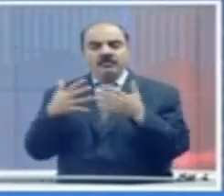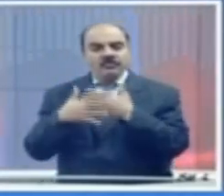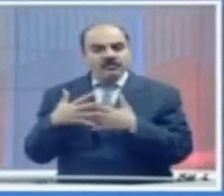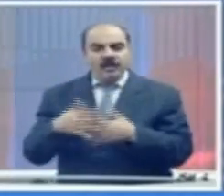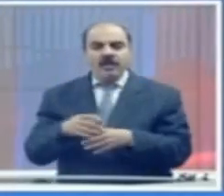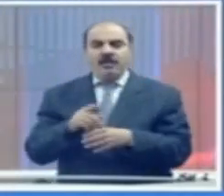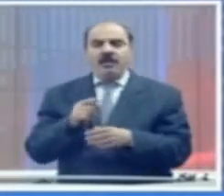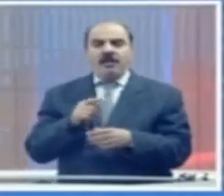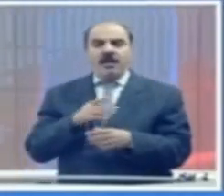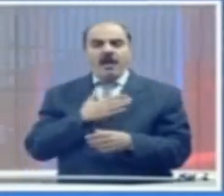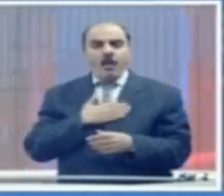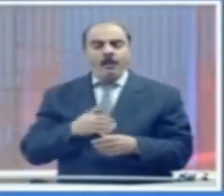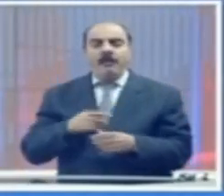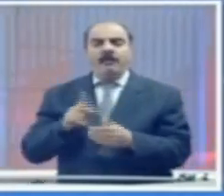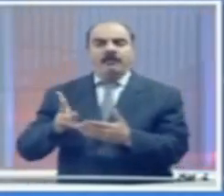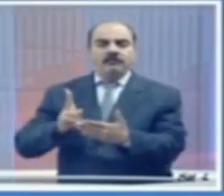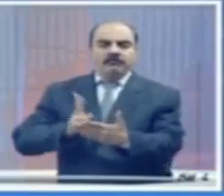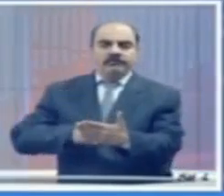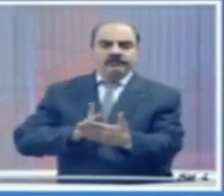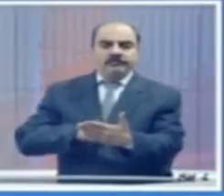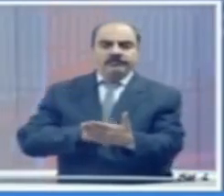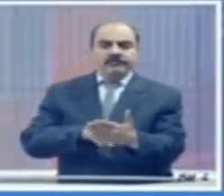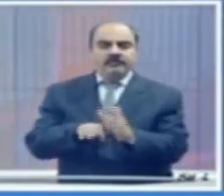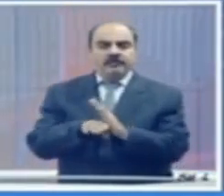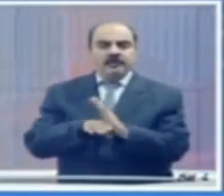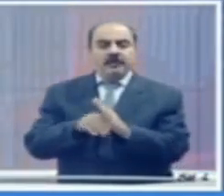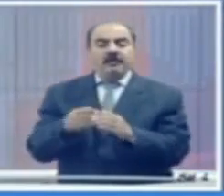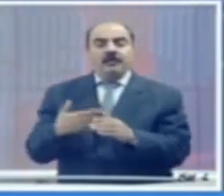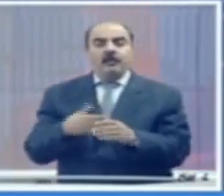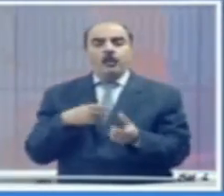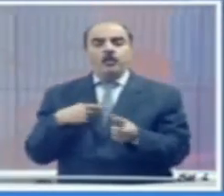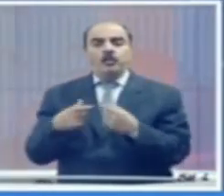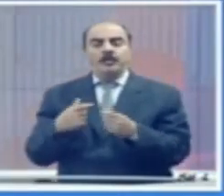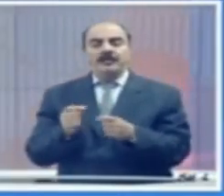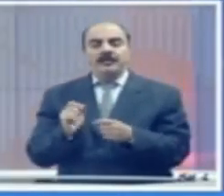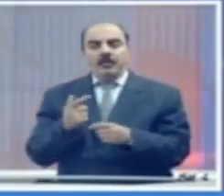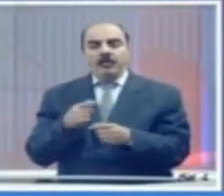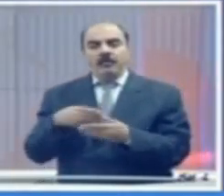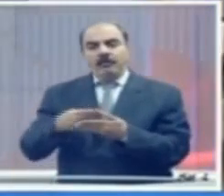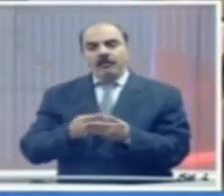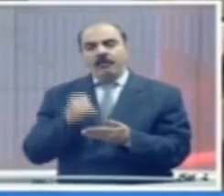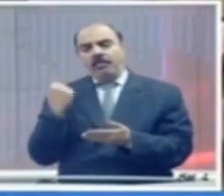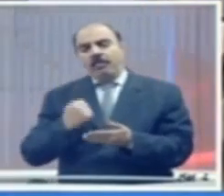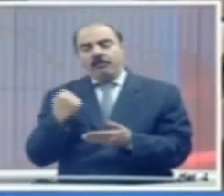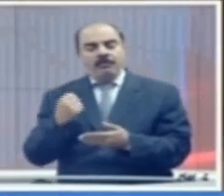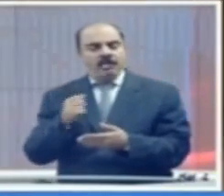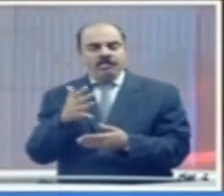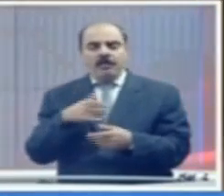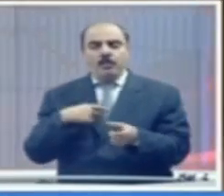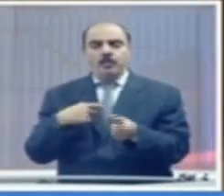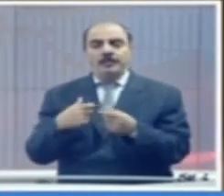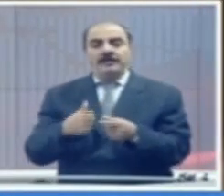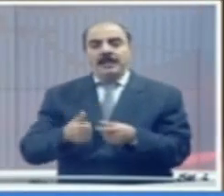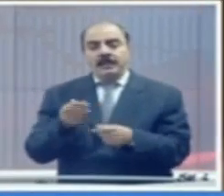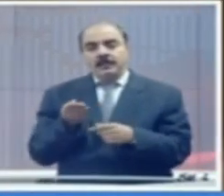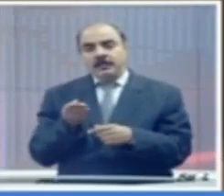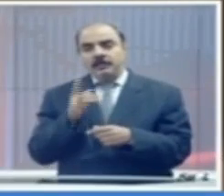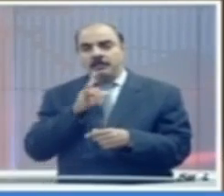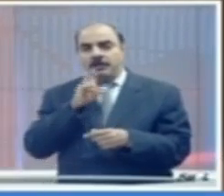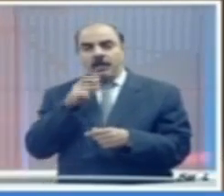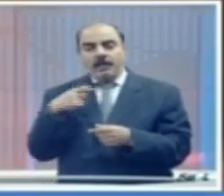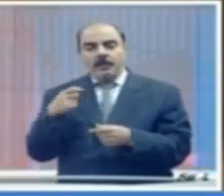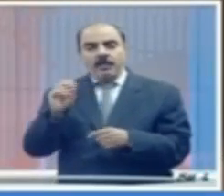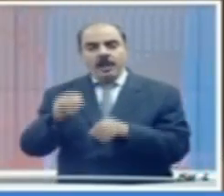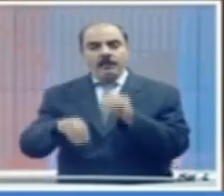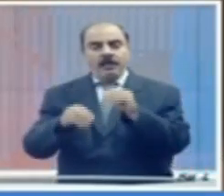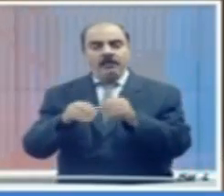والأشخاص الاعتبارية العامة وشركات القطاع العام بالتسجيل في منظومة الفاتورة الإلكترونية التي